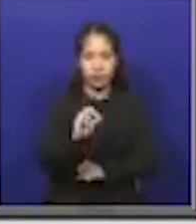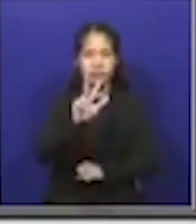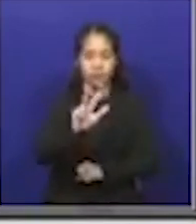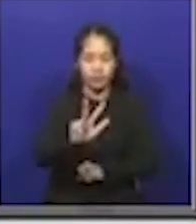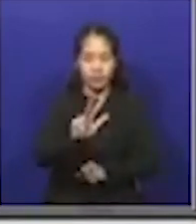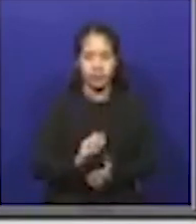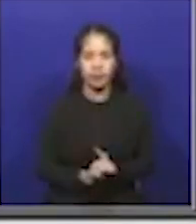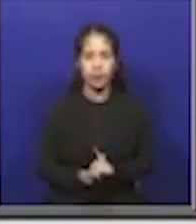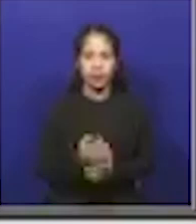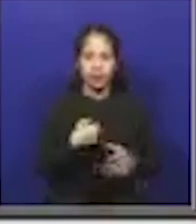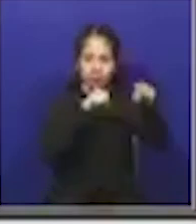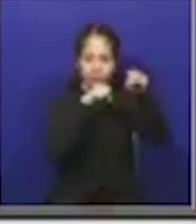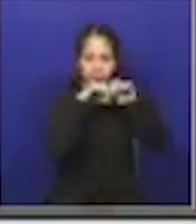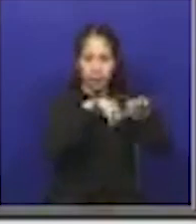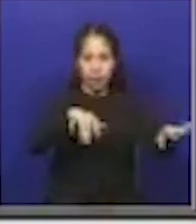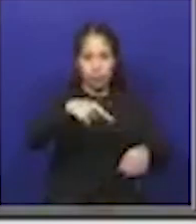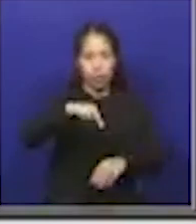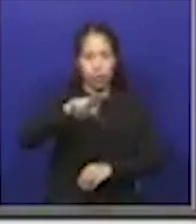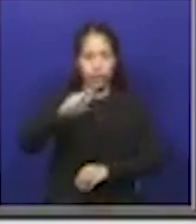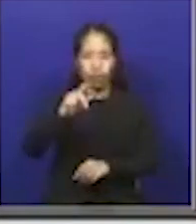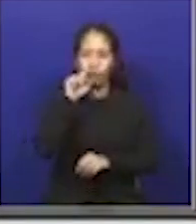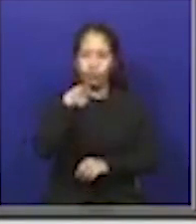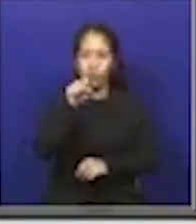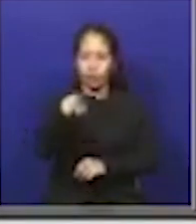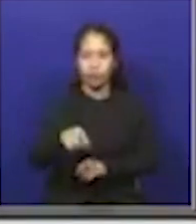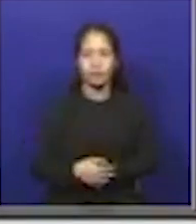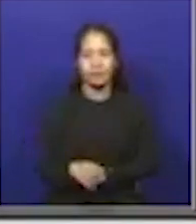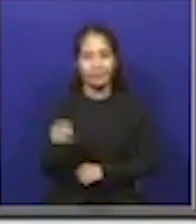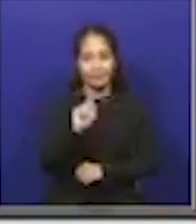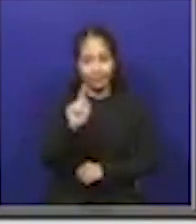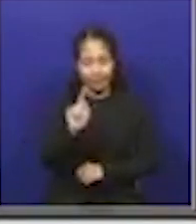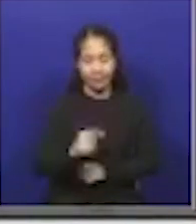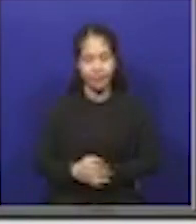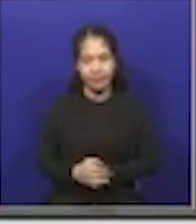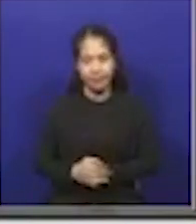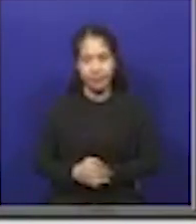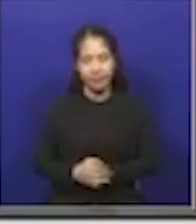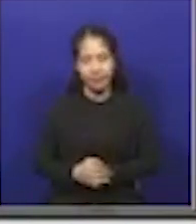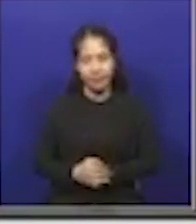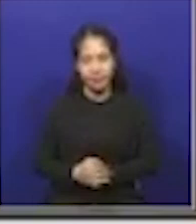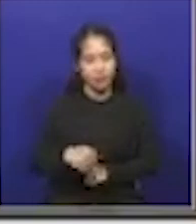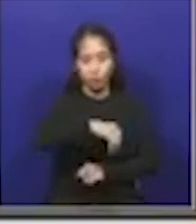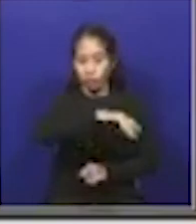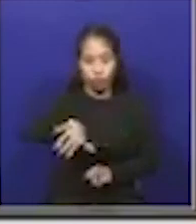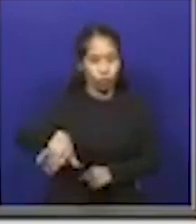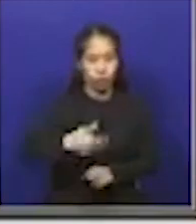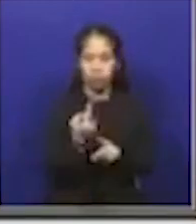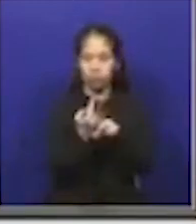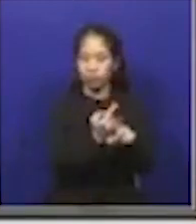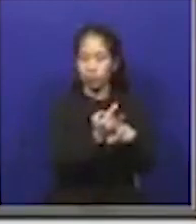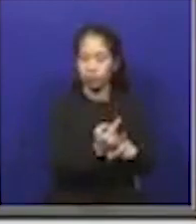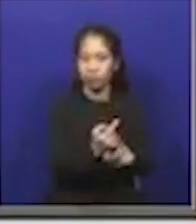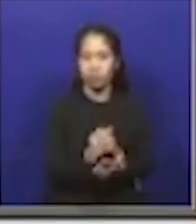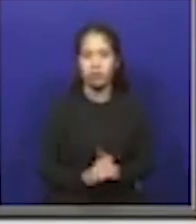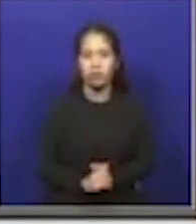2563ประกาศพรกฉุกเฉินฮะแน่นอนที่สุดฮะทุกอย่างตามมาหมดฮะ